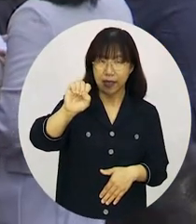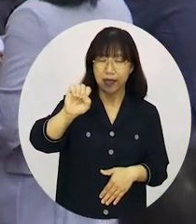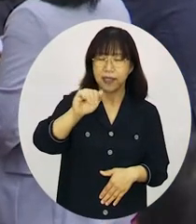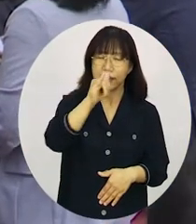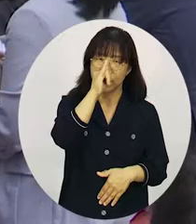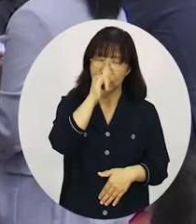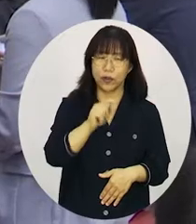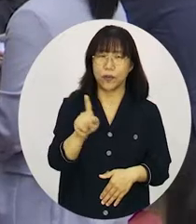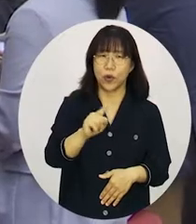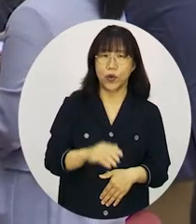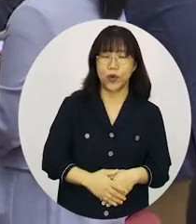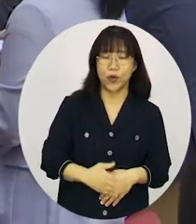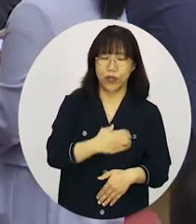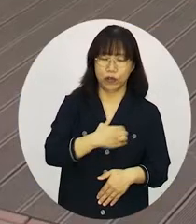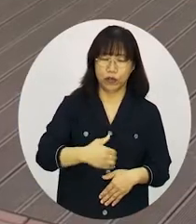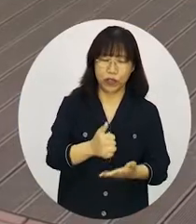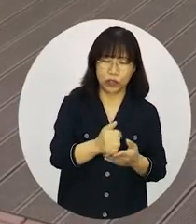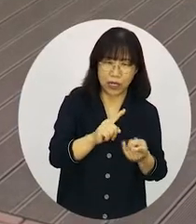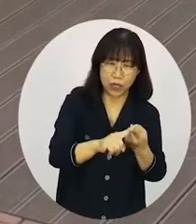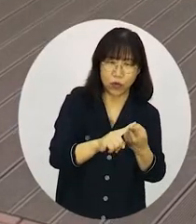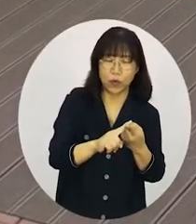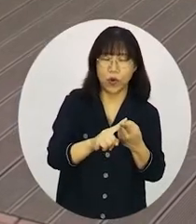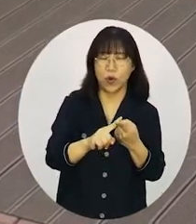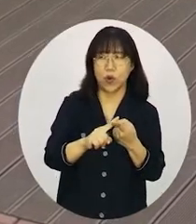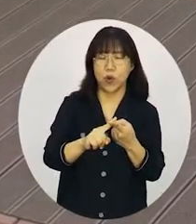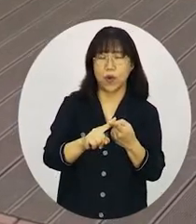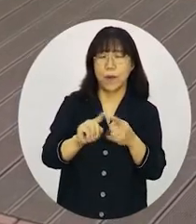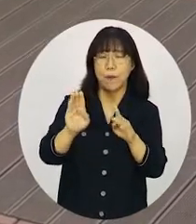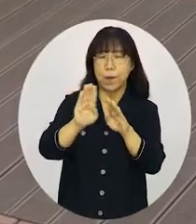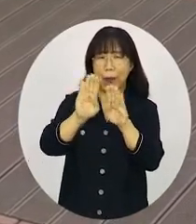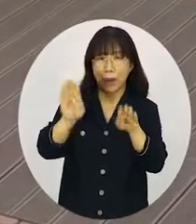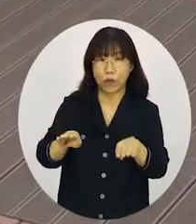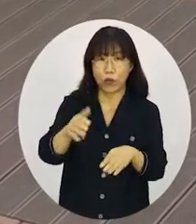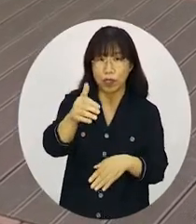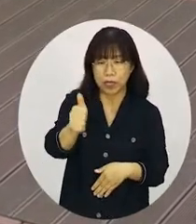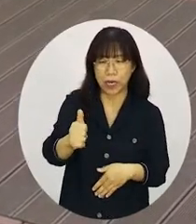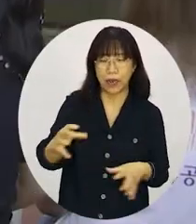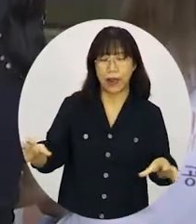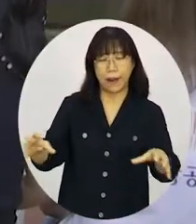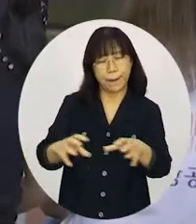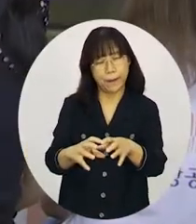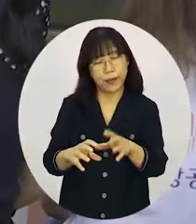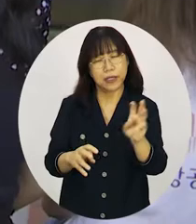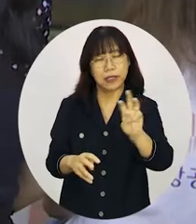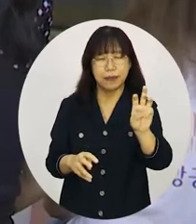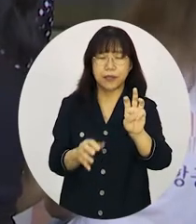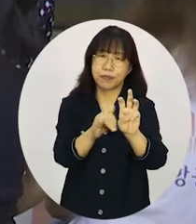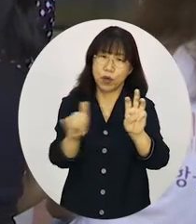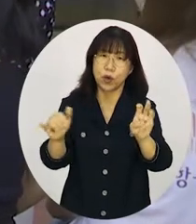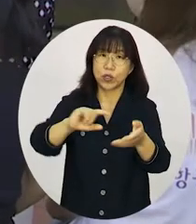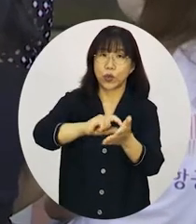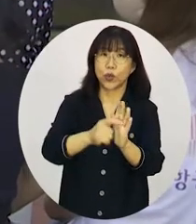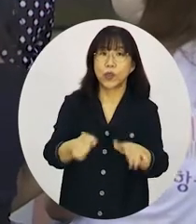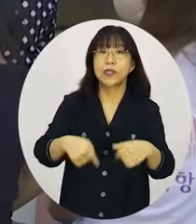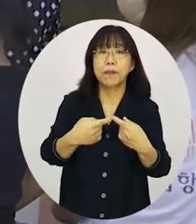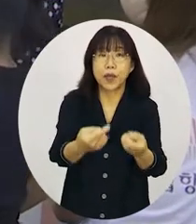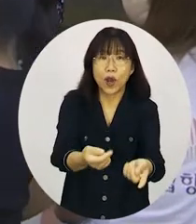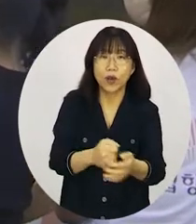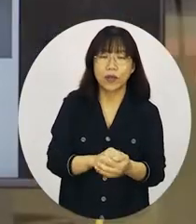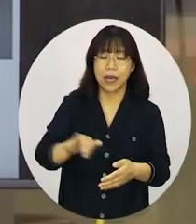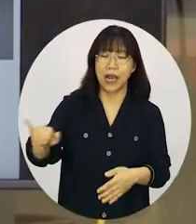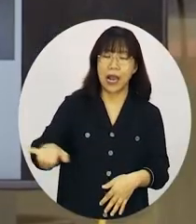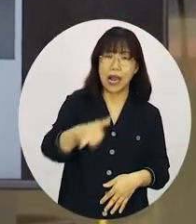행사에는 김태우 강서구청장을 비롯해 안태현 국립항공박물관장 등 30여 명이 참석했습니다.